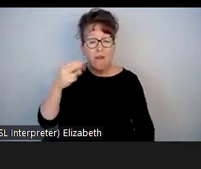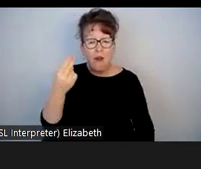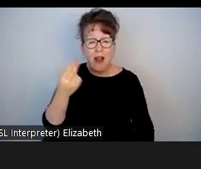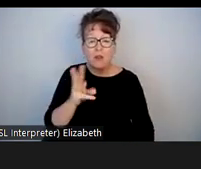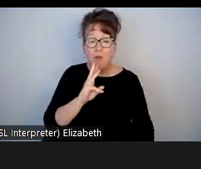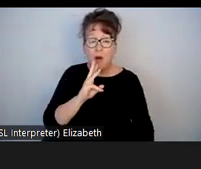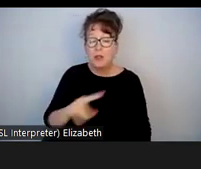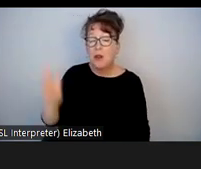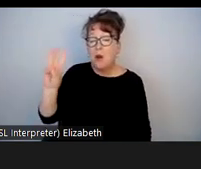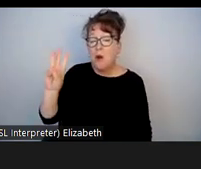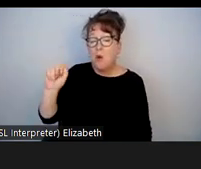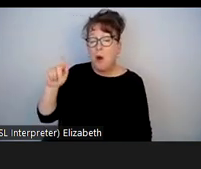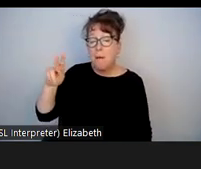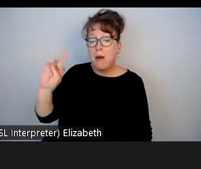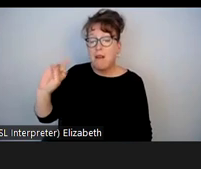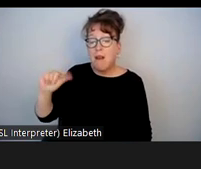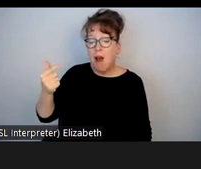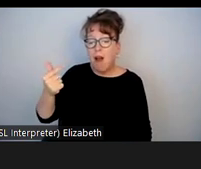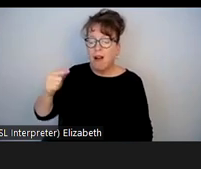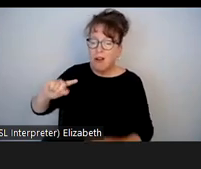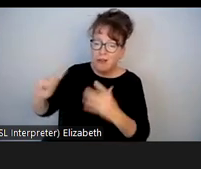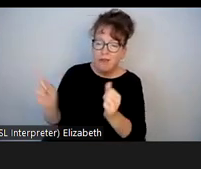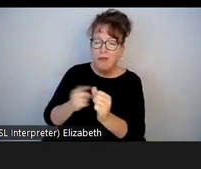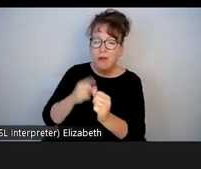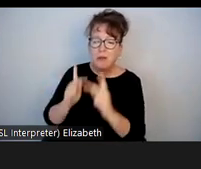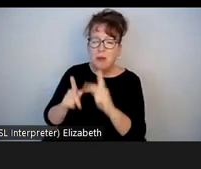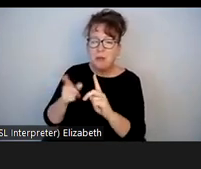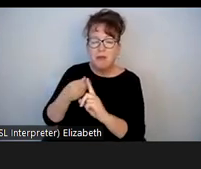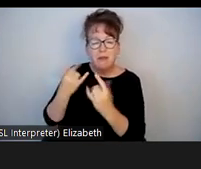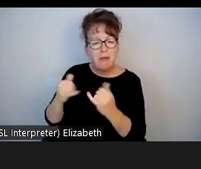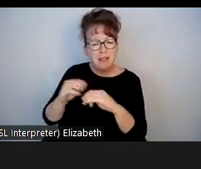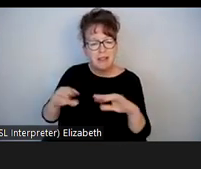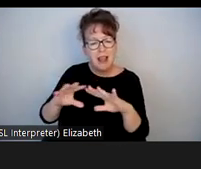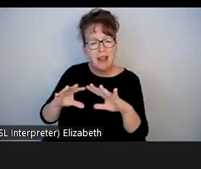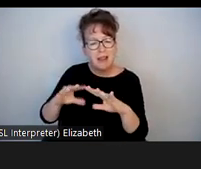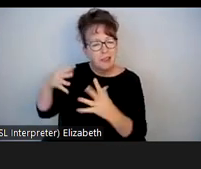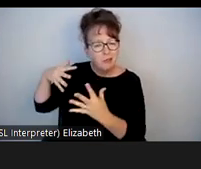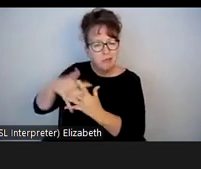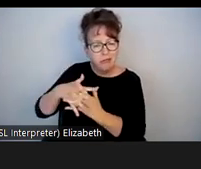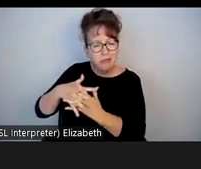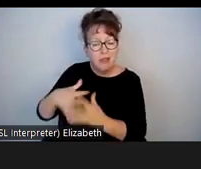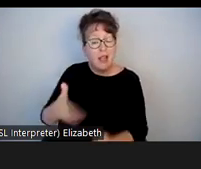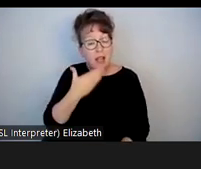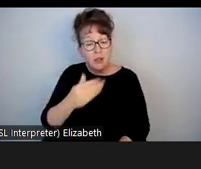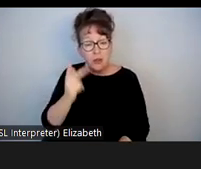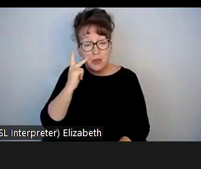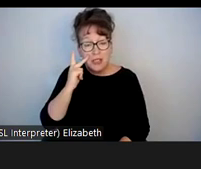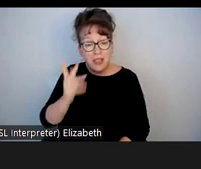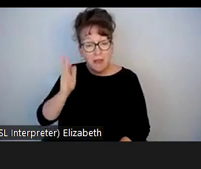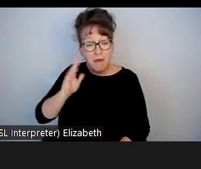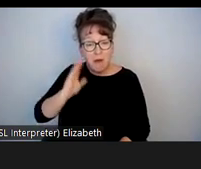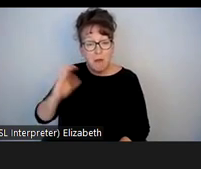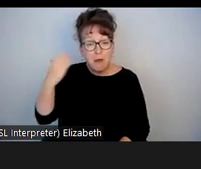vịnh nước tốt, và chúng tôi được biết như là cái cơ quan về nước của Cape Cod, và chúng tôi cũng